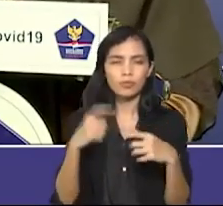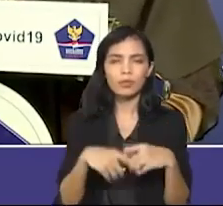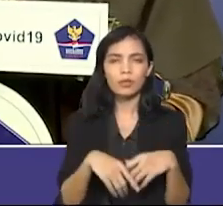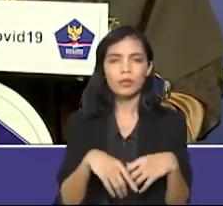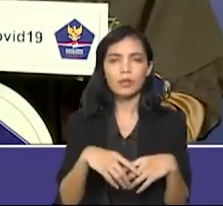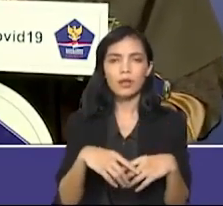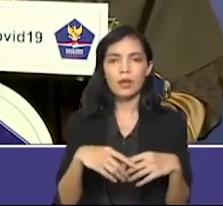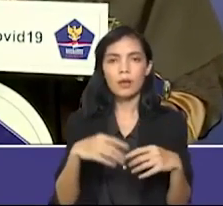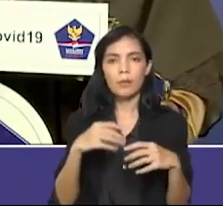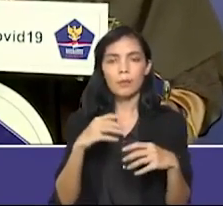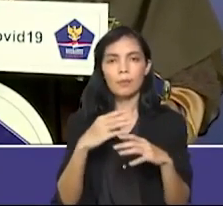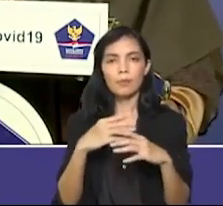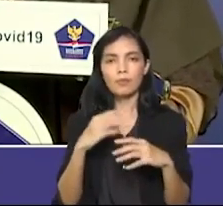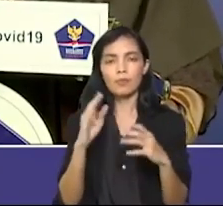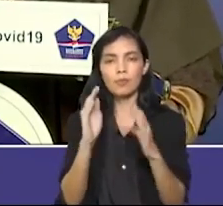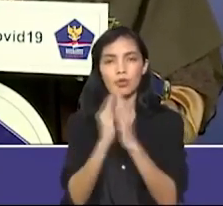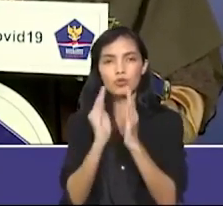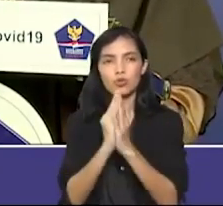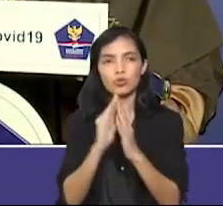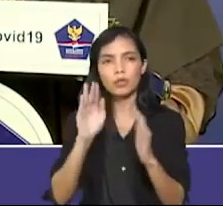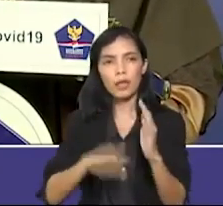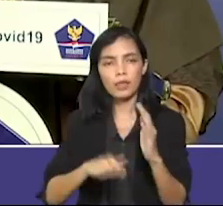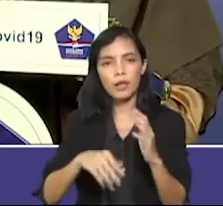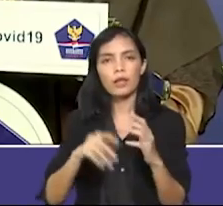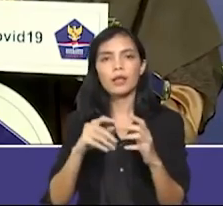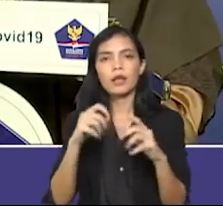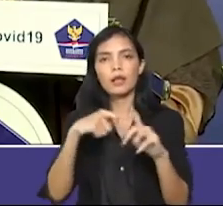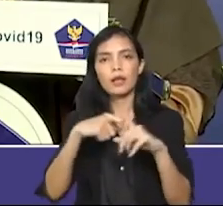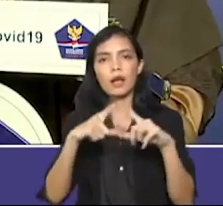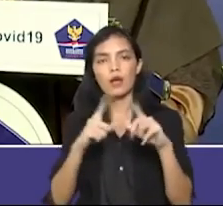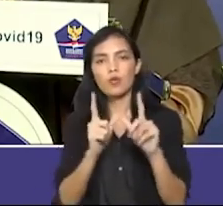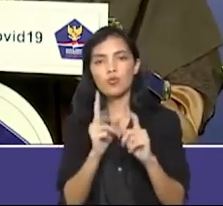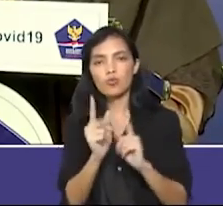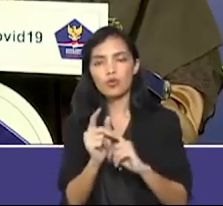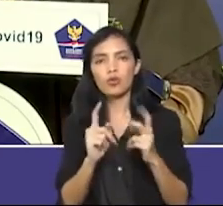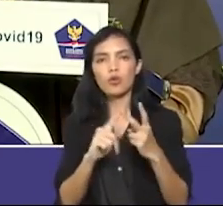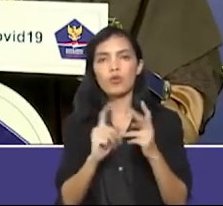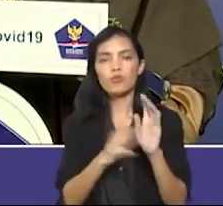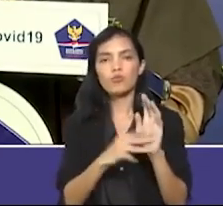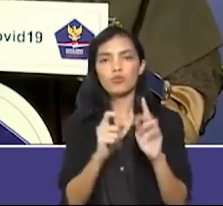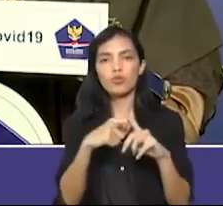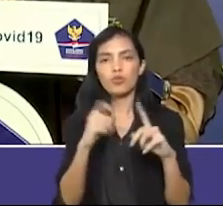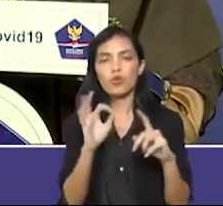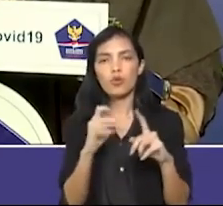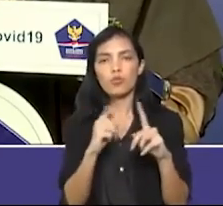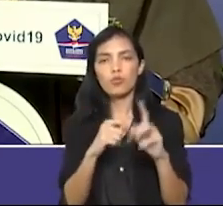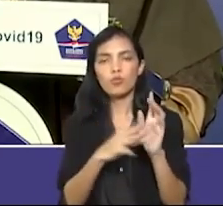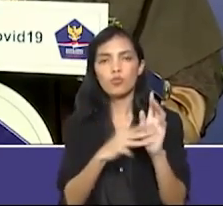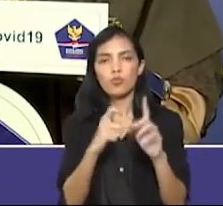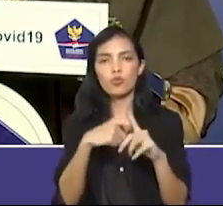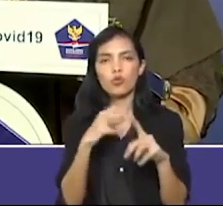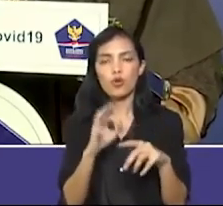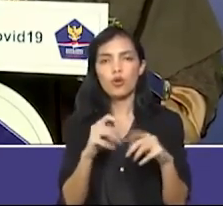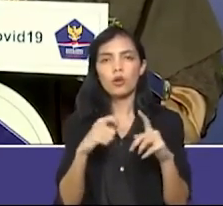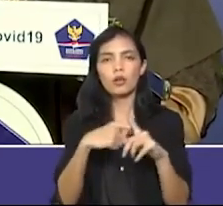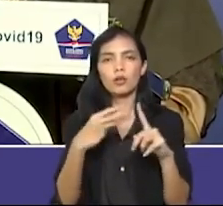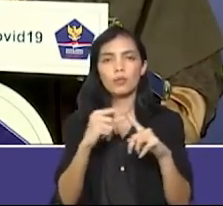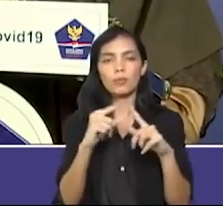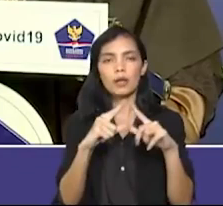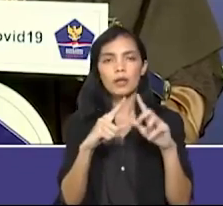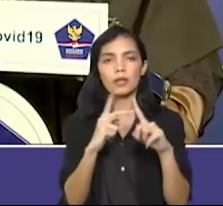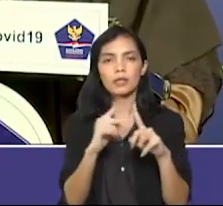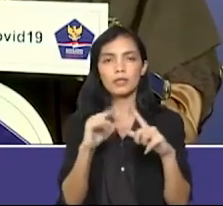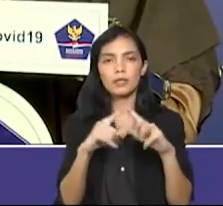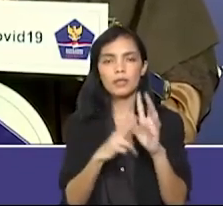di Provinsi Bengkulu Bengkulu Selatan Kaur Muko Muko Rejang Lebong Kepahiang Bengkulu